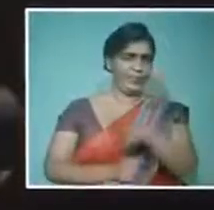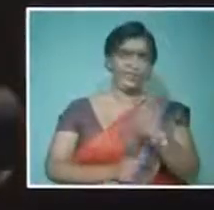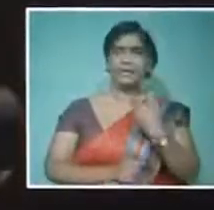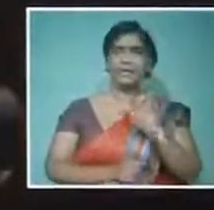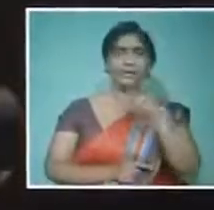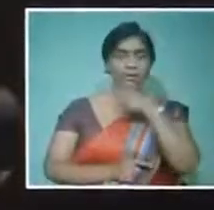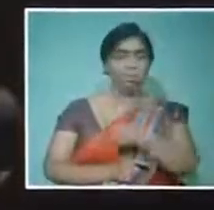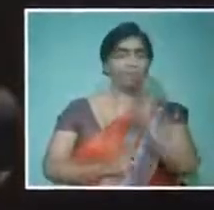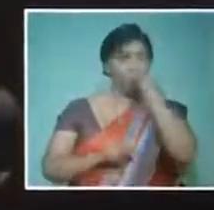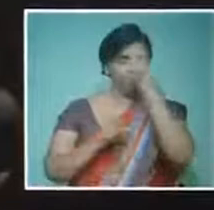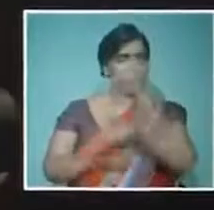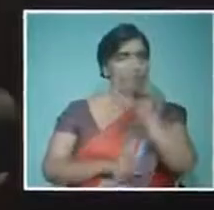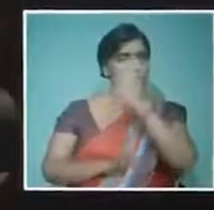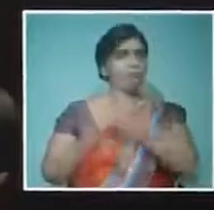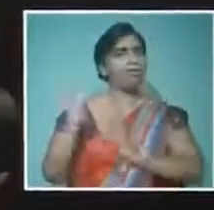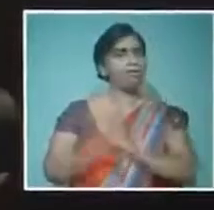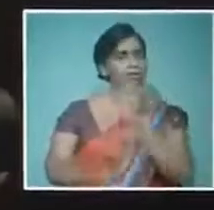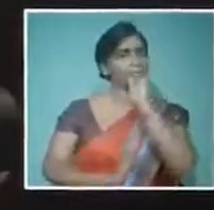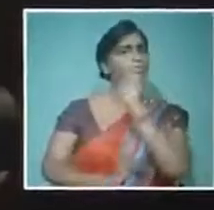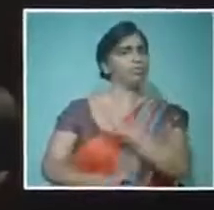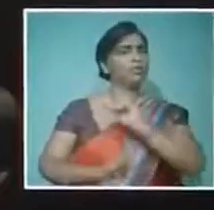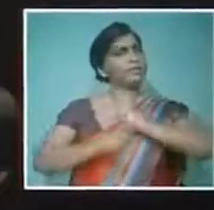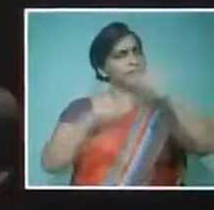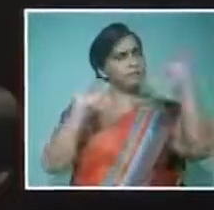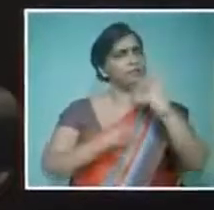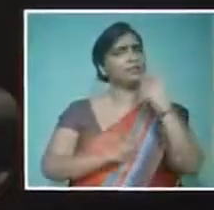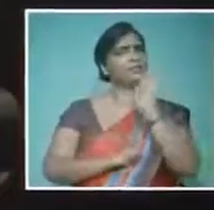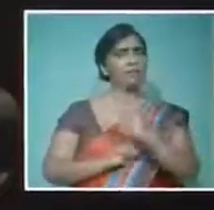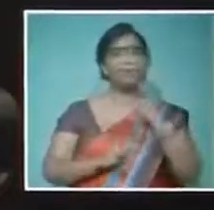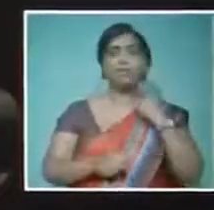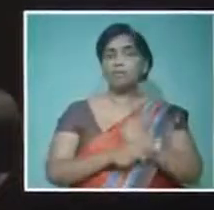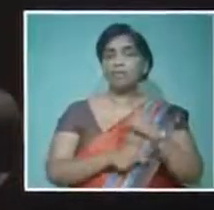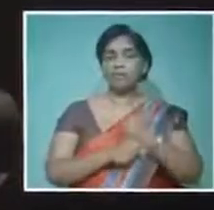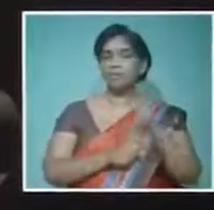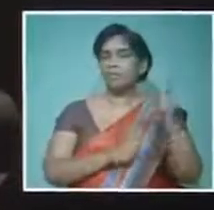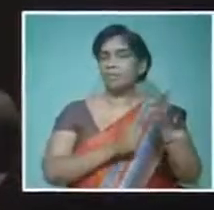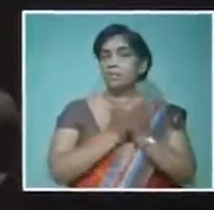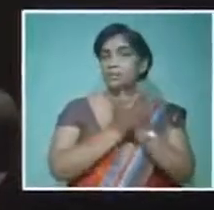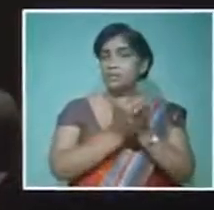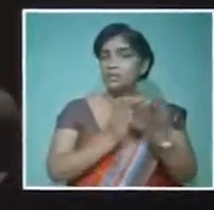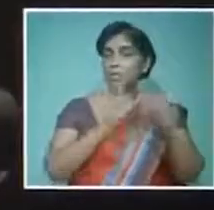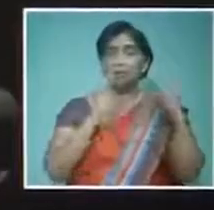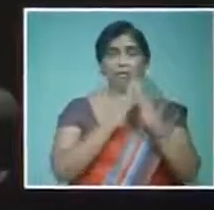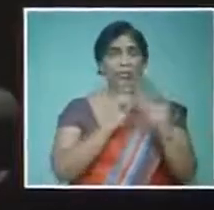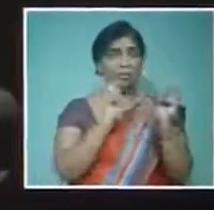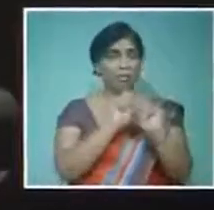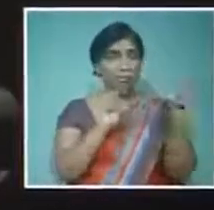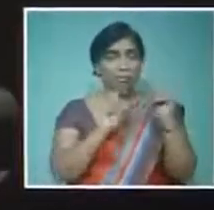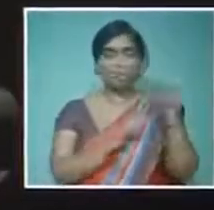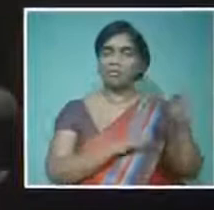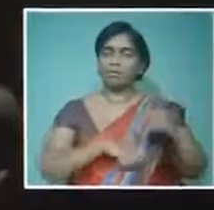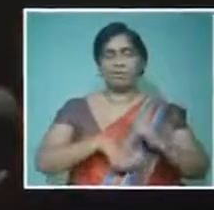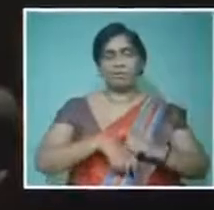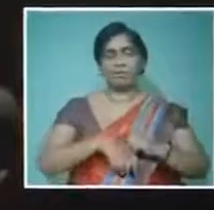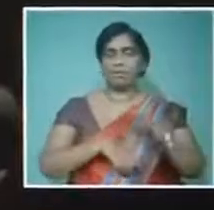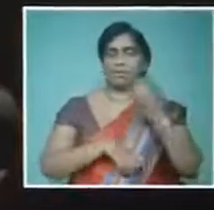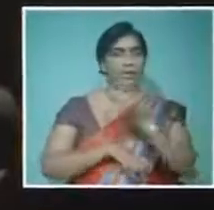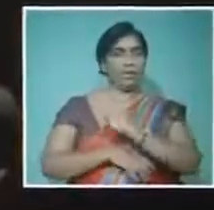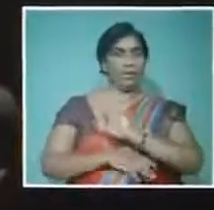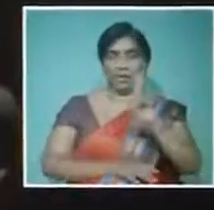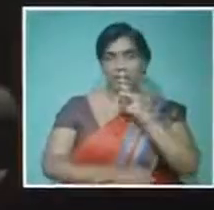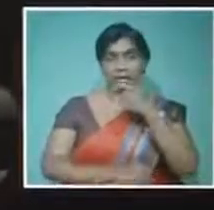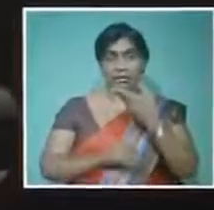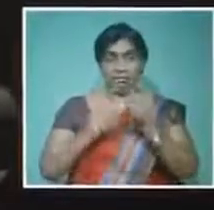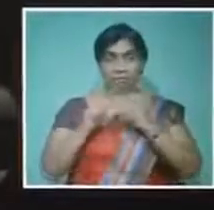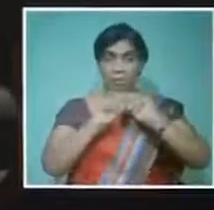செய்ய வேண்டும் ஆனால் அரசாங்க சொத்துக்களை சேதமடை செய்வதற்கல்ல அவர்கள் உரிமைகளுக்காக ஜனநாயக ரீதியிலே அந்த தொழிற்சங்க உரிமையை நாங்கள் இந்த நாடு